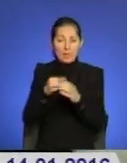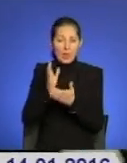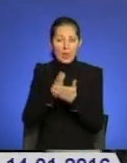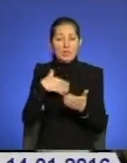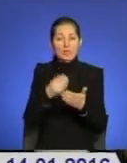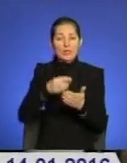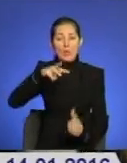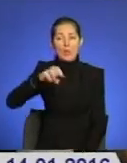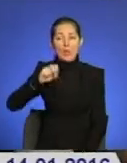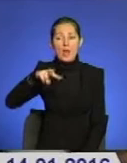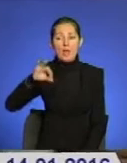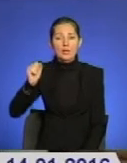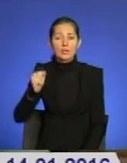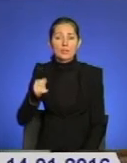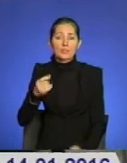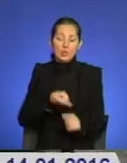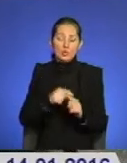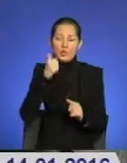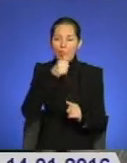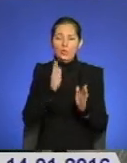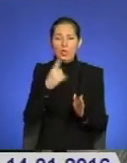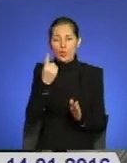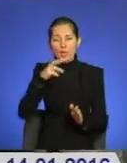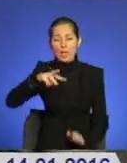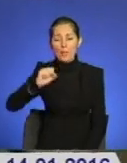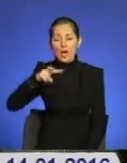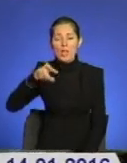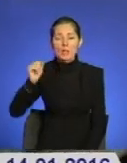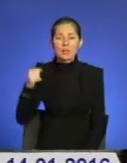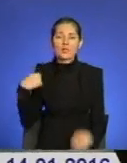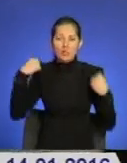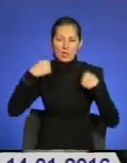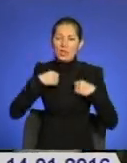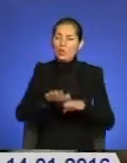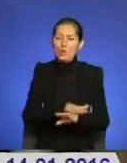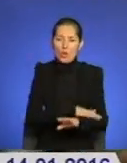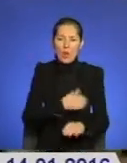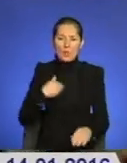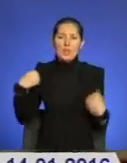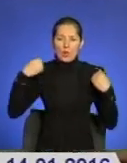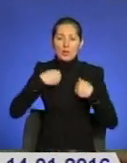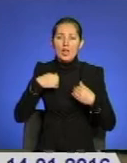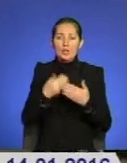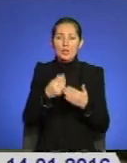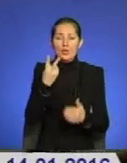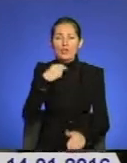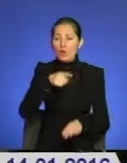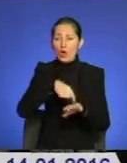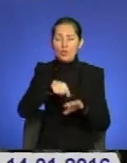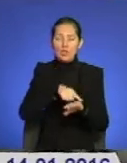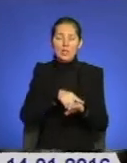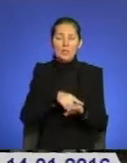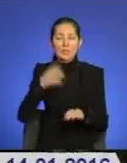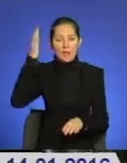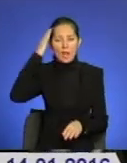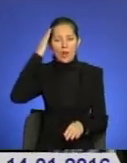вийшло, що тільки одна Меланка вийшла. Збирають довго, можна сказати. Ну мене збирали приблизно 2 години. От на